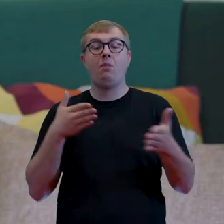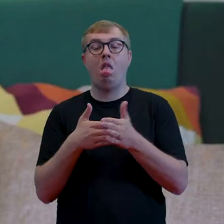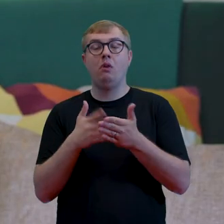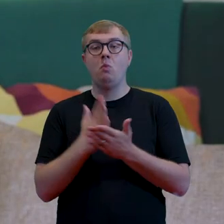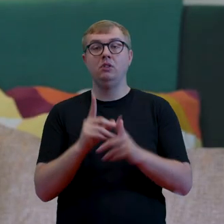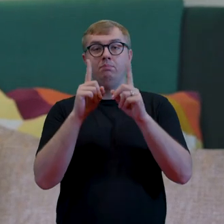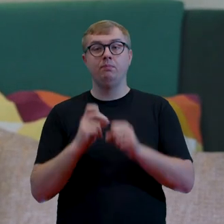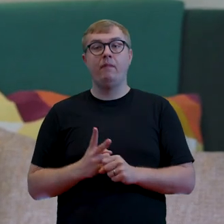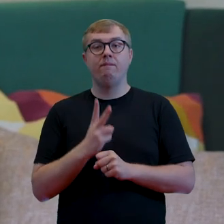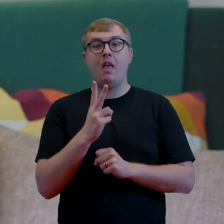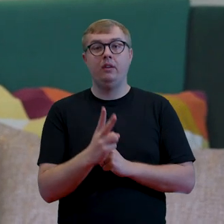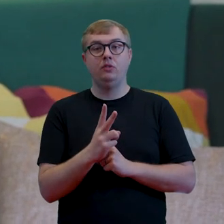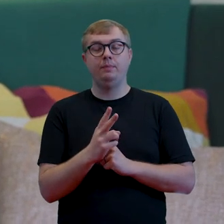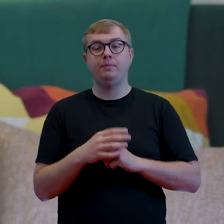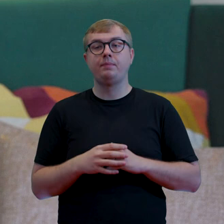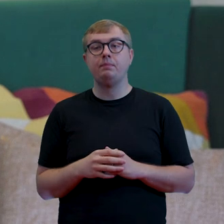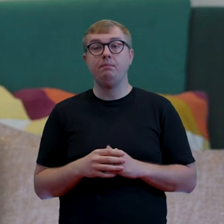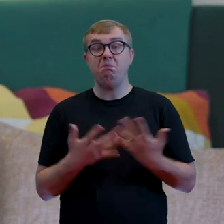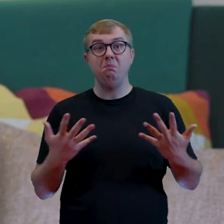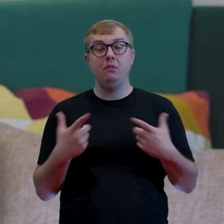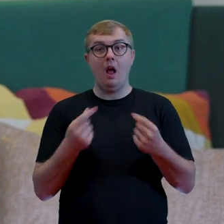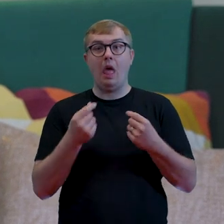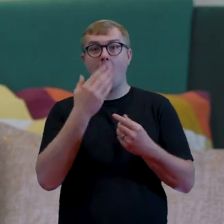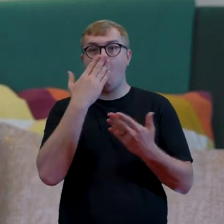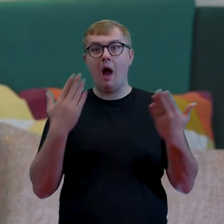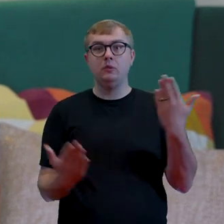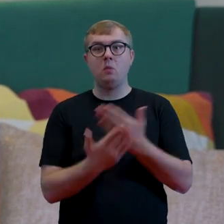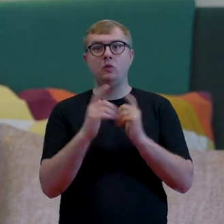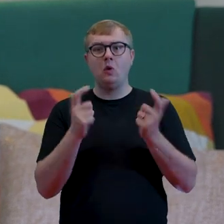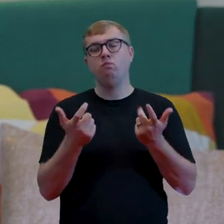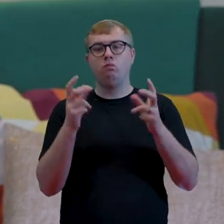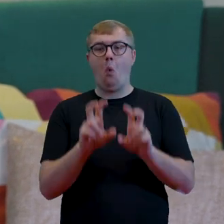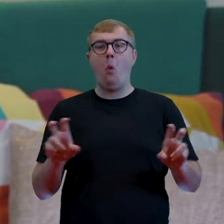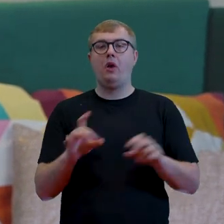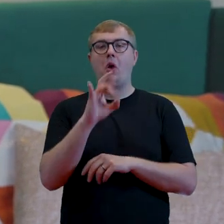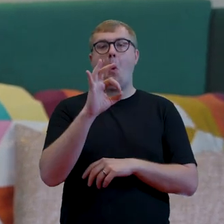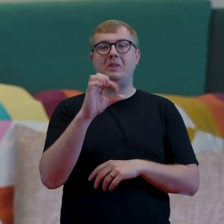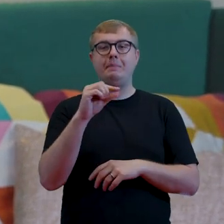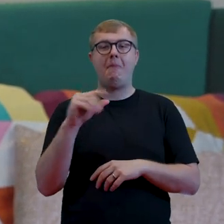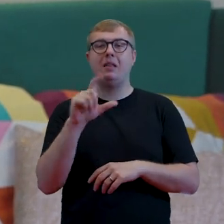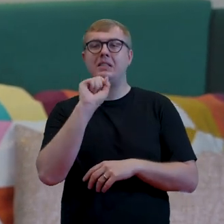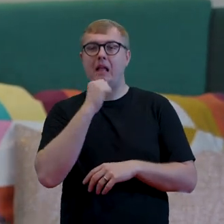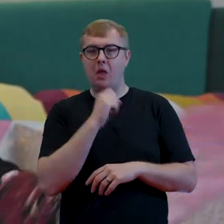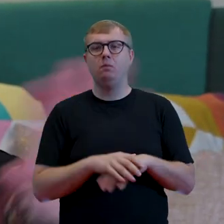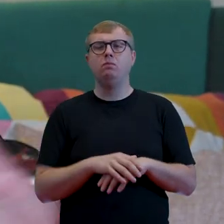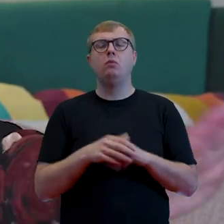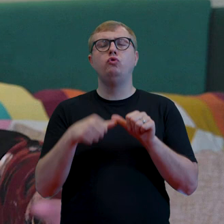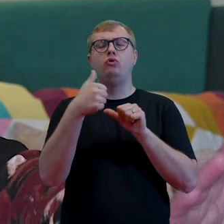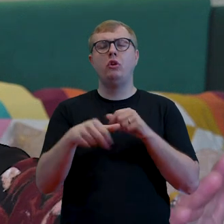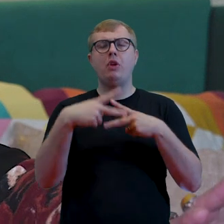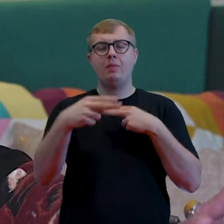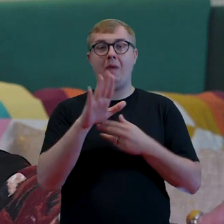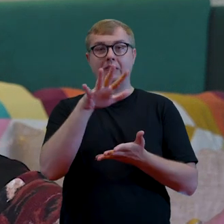bariery zaczynają się już przy wejściu bo nagle okazuje się że powiedzmy furgosper senior w jeden